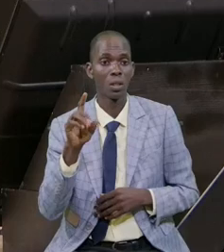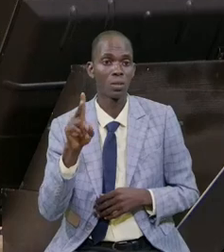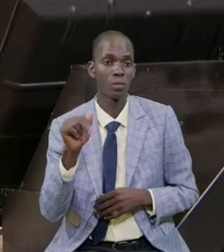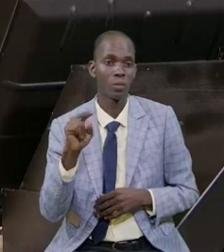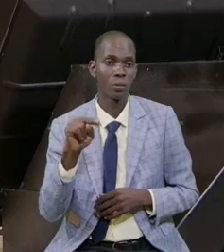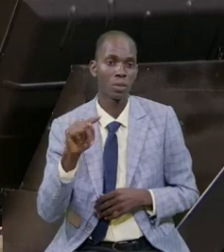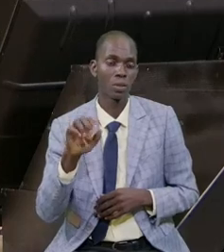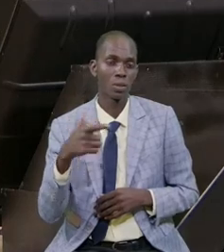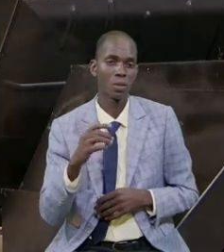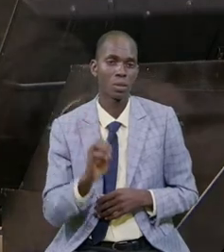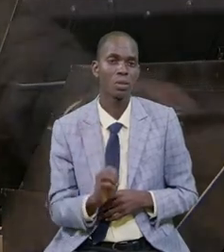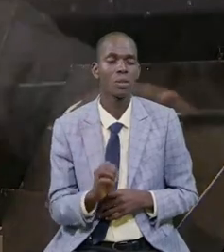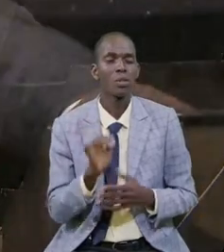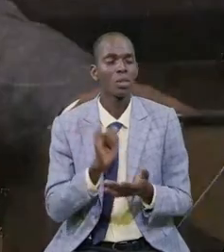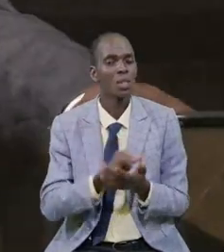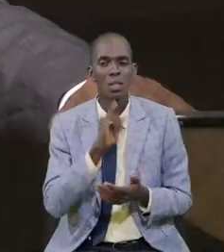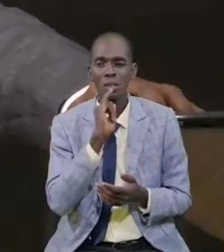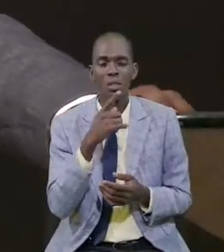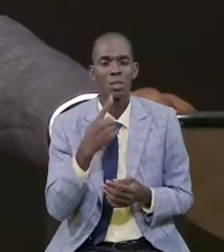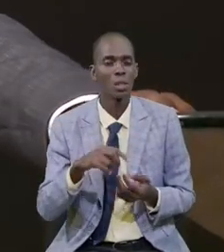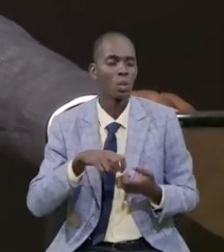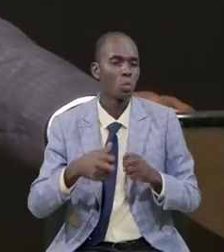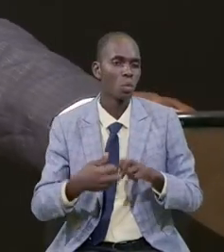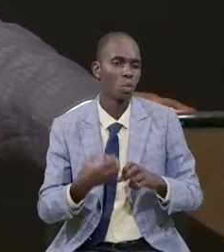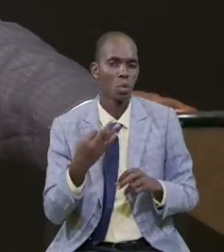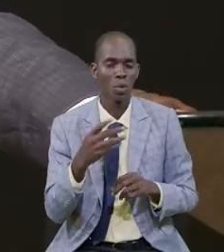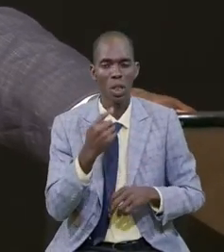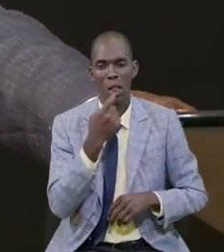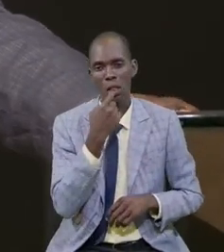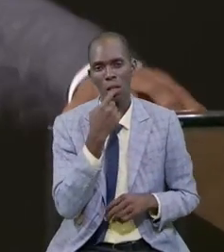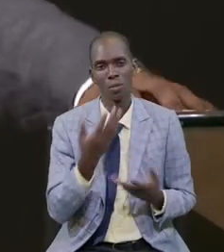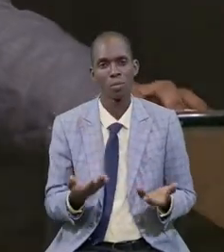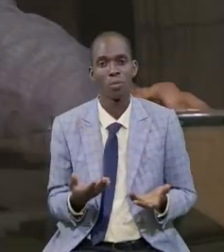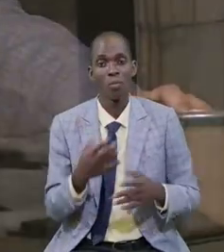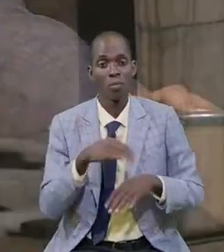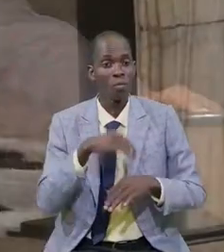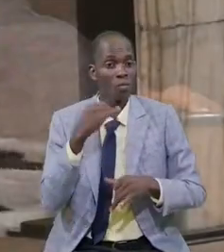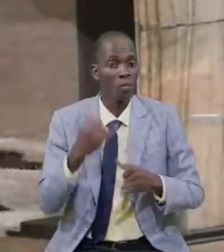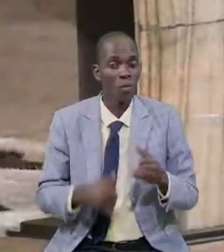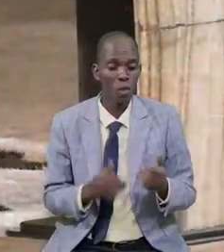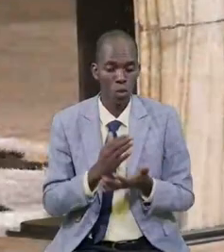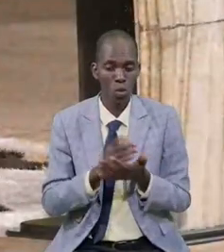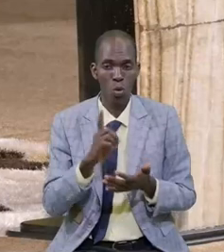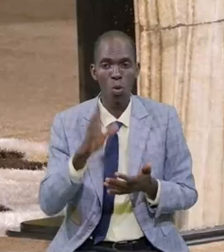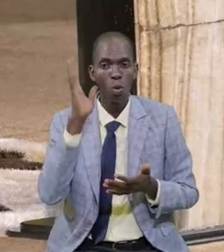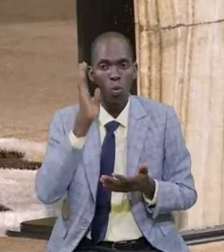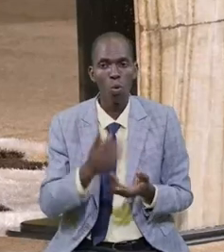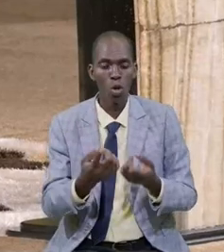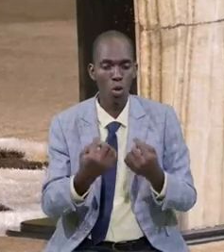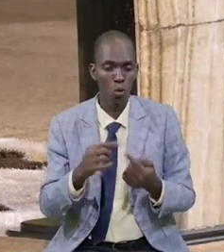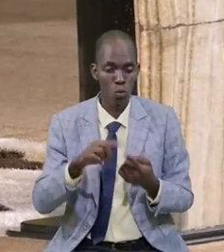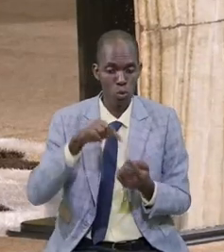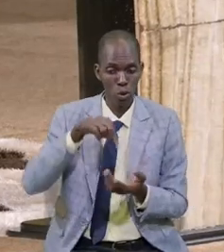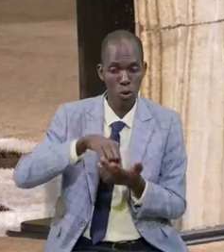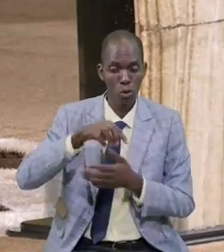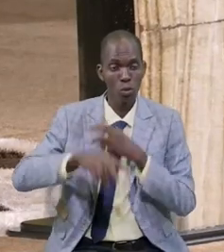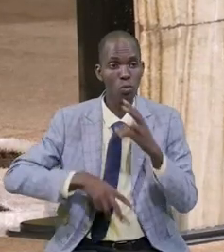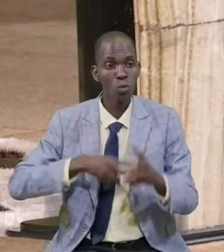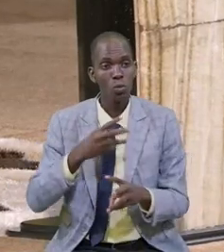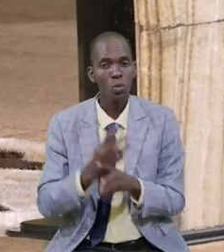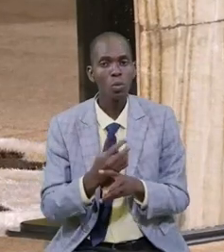C'est le problème de la langue. Et finalement, quelqu'un va venir dans ce